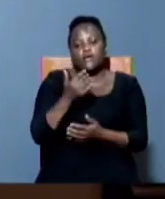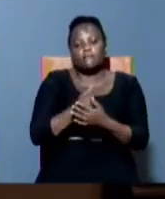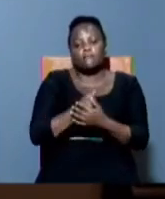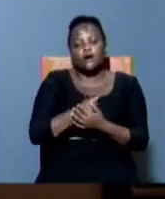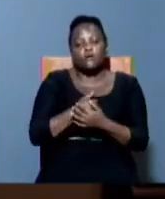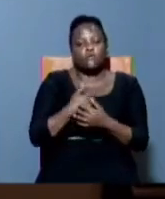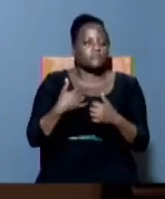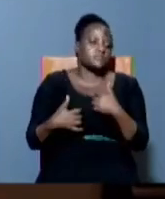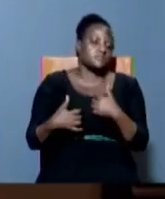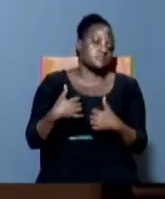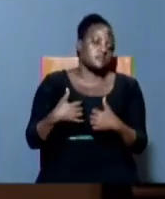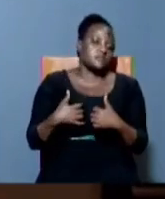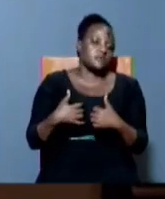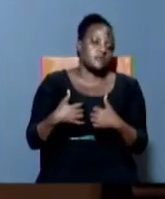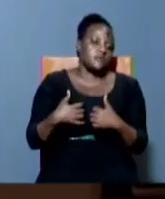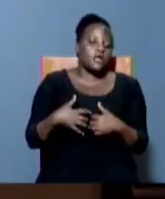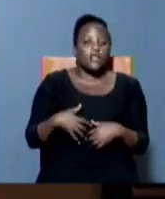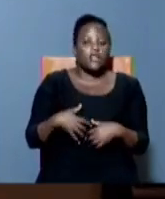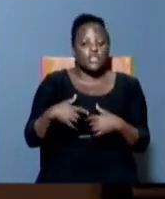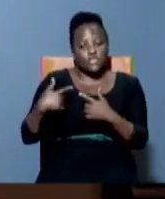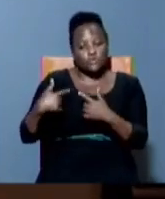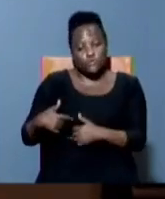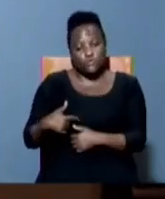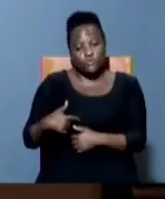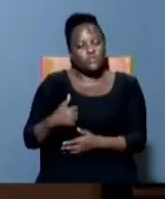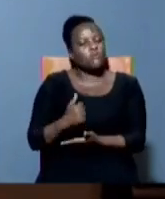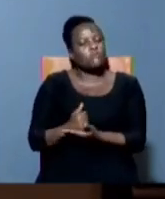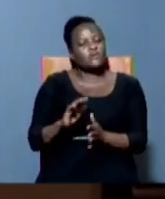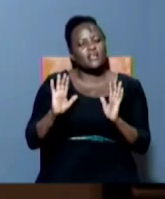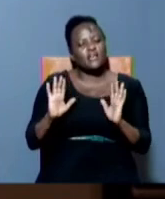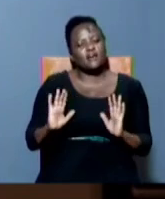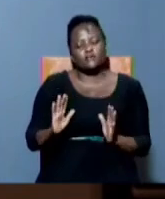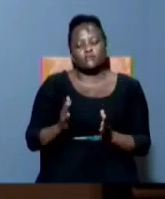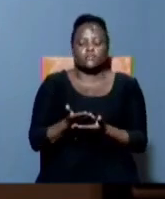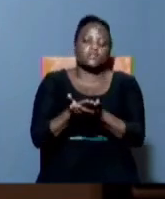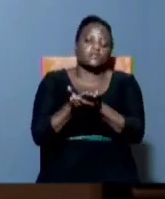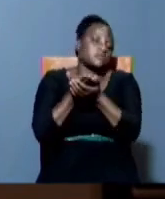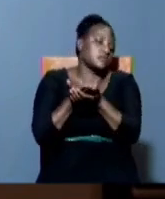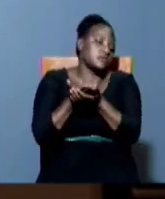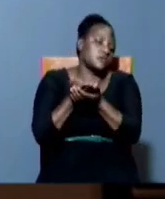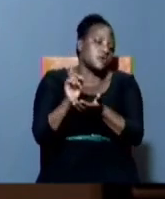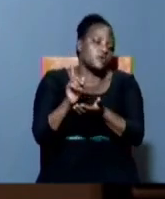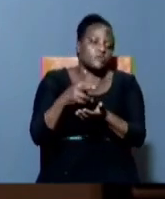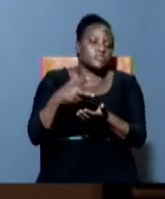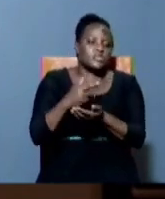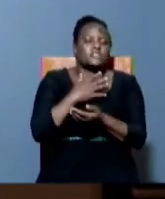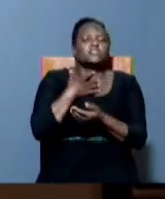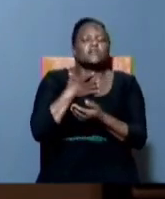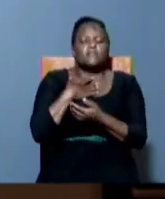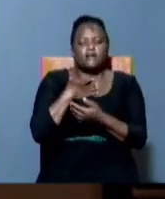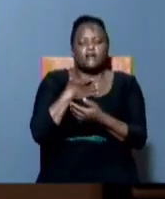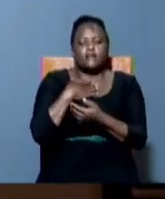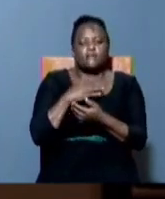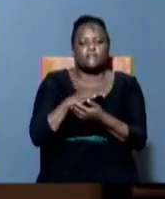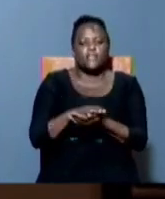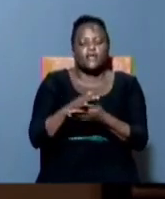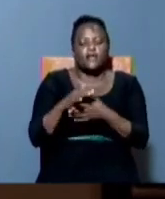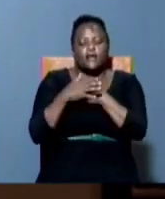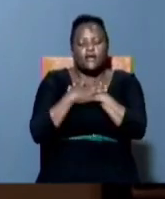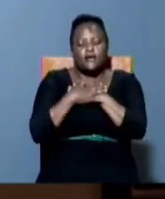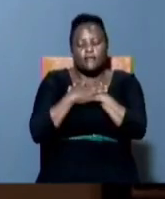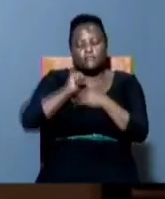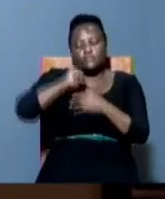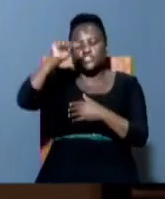mioyoni wamefanya maamuzi, wasaidie wasikate tamaa. Neema imeshinda dhambi katika jina la